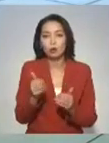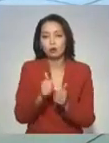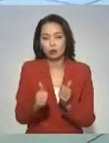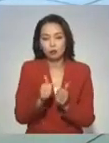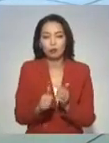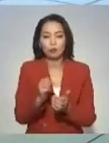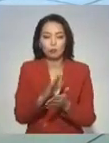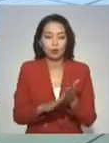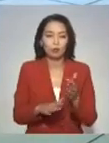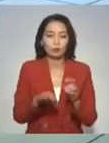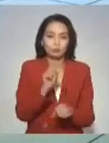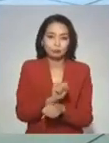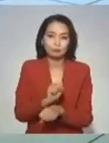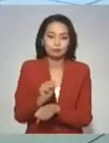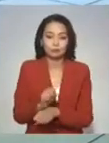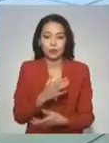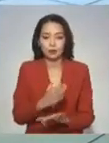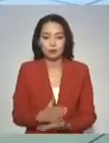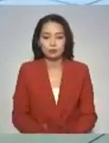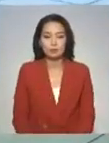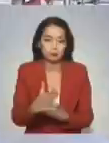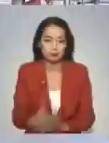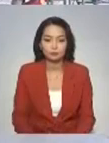продолжают отключать. Раиса Маргунова продолжит.